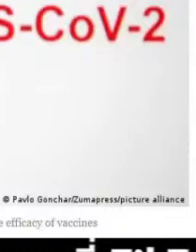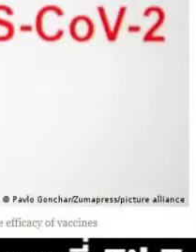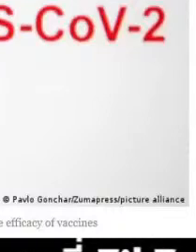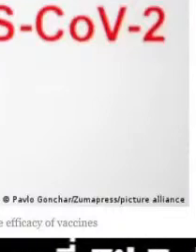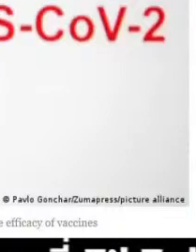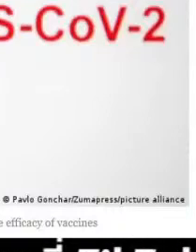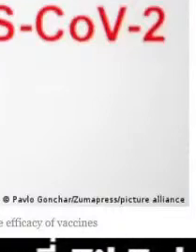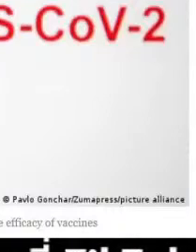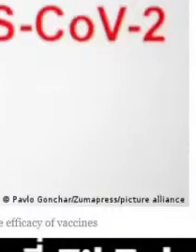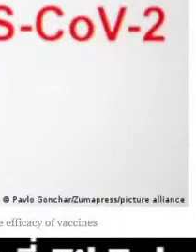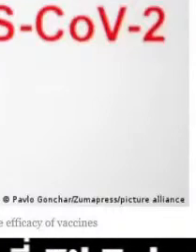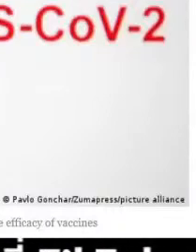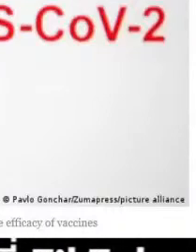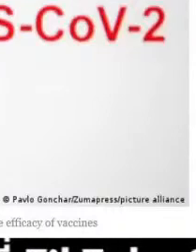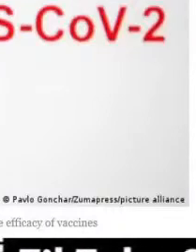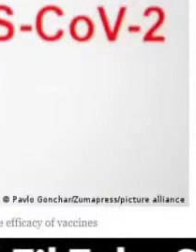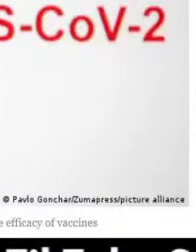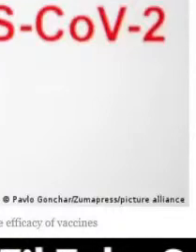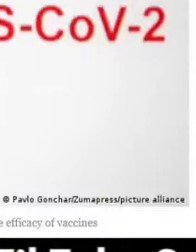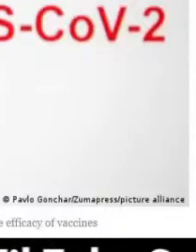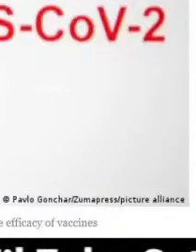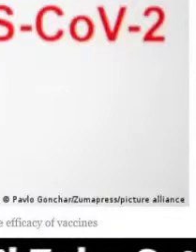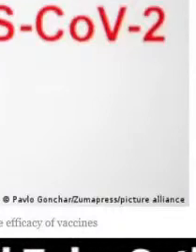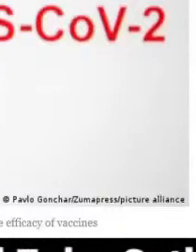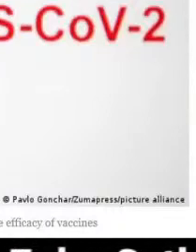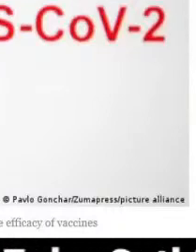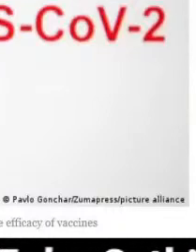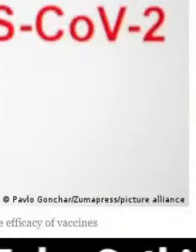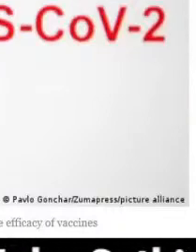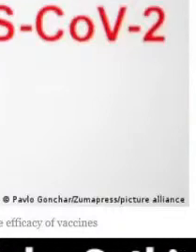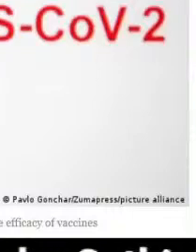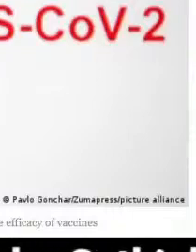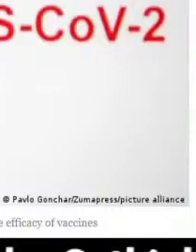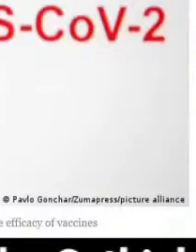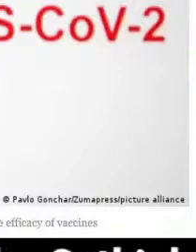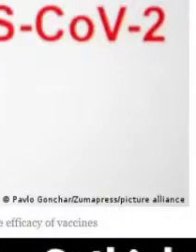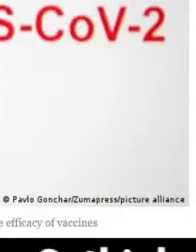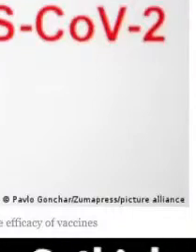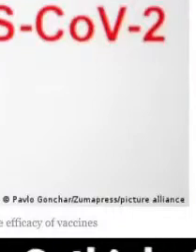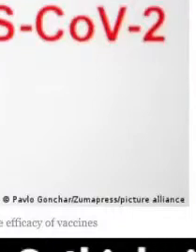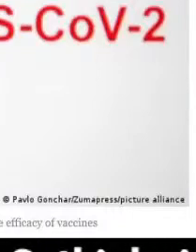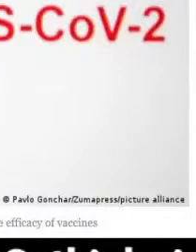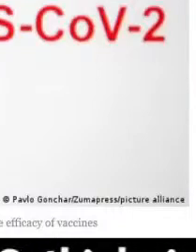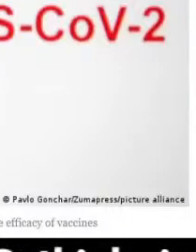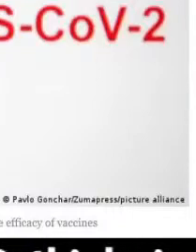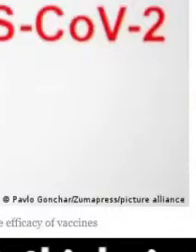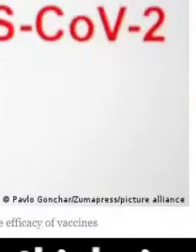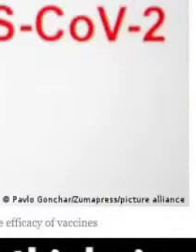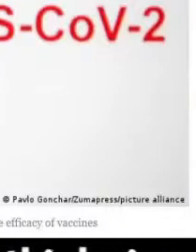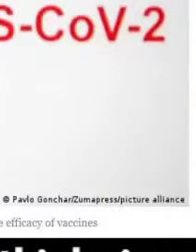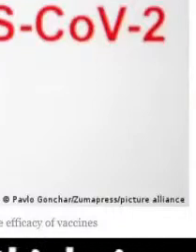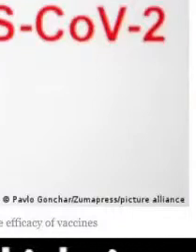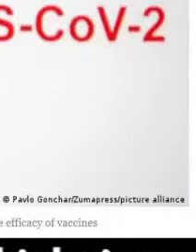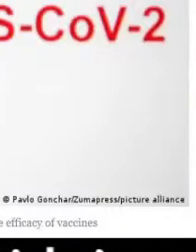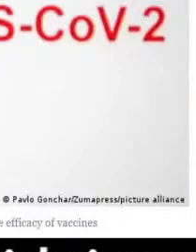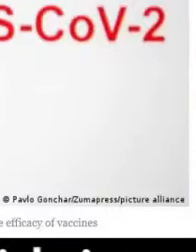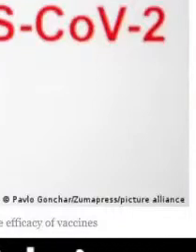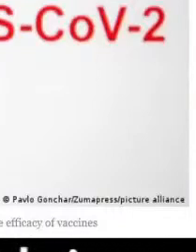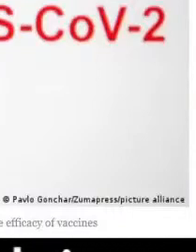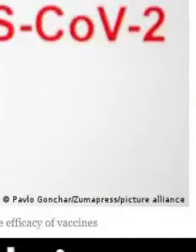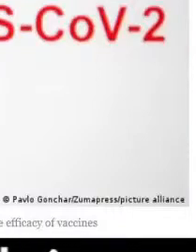ใต้จะกลับประเทศต่างๆทั่วโลกที่ปิดประตูไม่จะเอาไปกาดเข้าประเทศนั้น